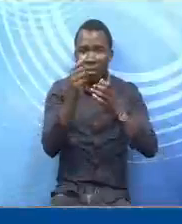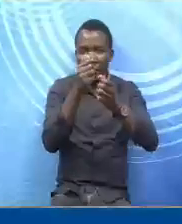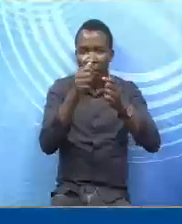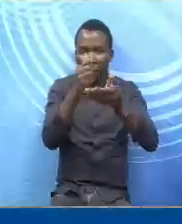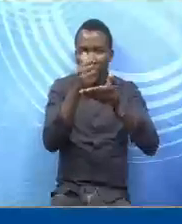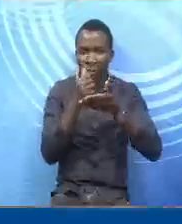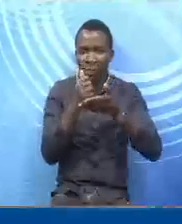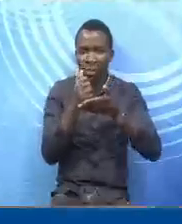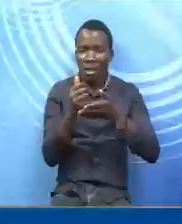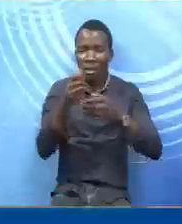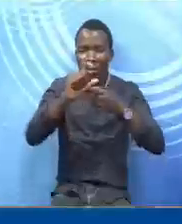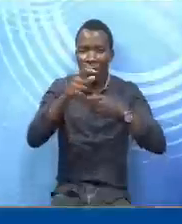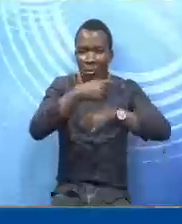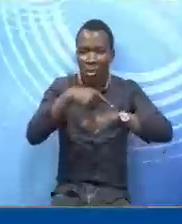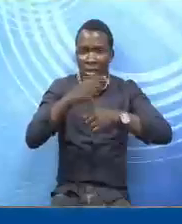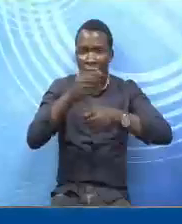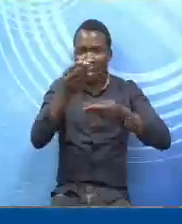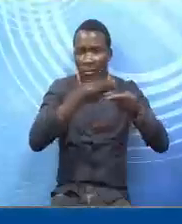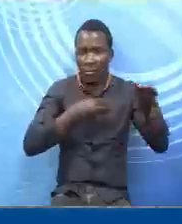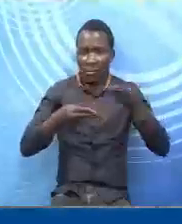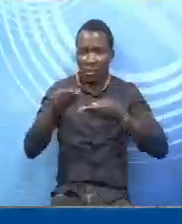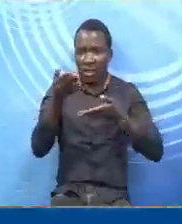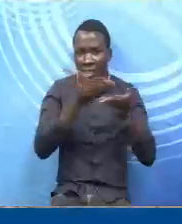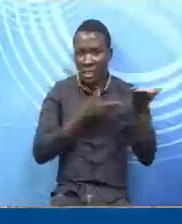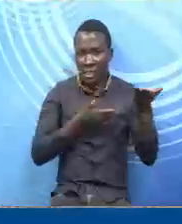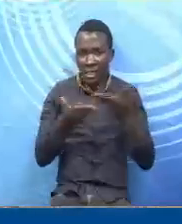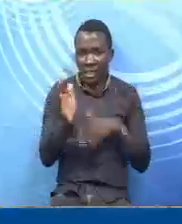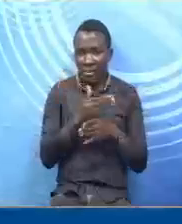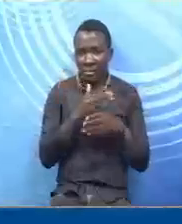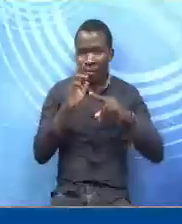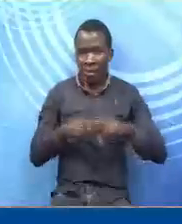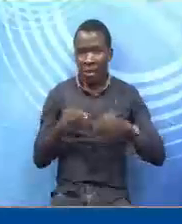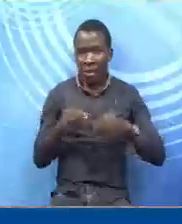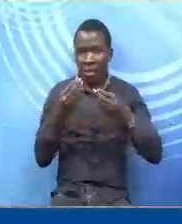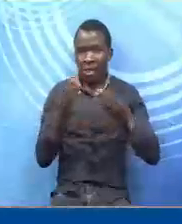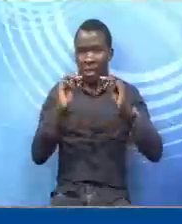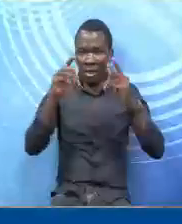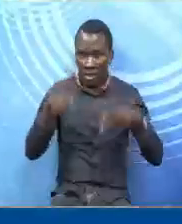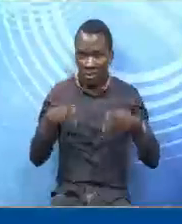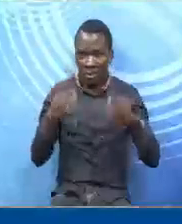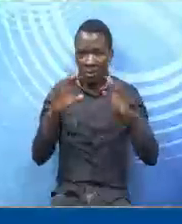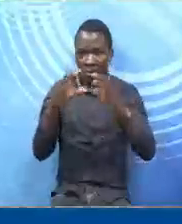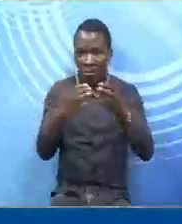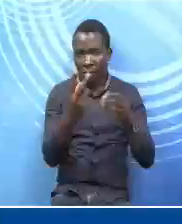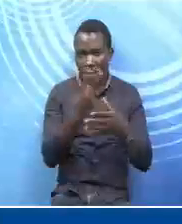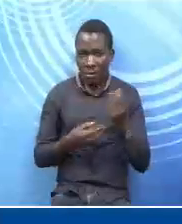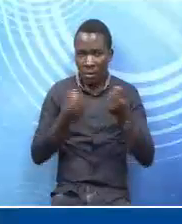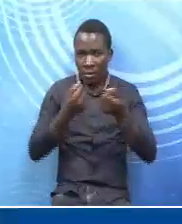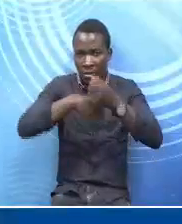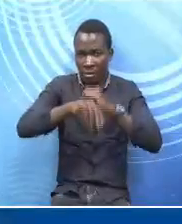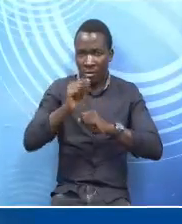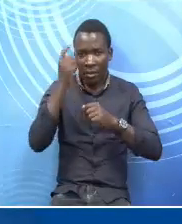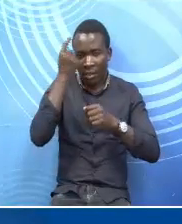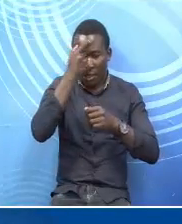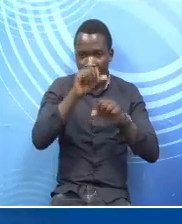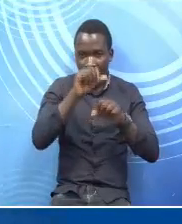yo gucuruza ikiganiro nyakuwa minisitiri w'intebe yagejeje ku nteko ishinga amategeko imitwe yombi ku bikorwa bya guverinoma byerekeranye